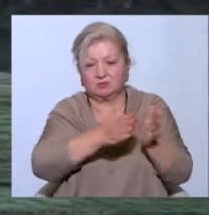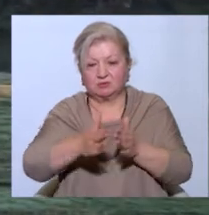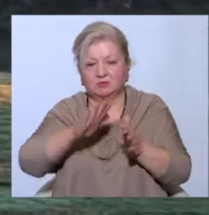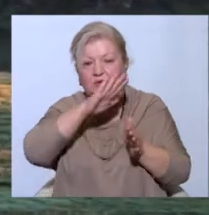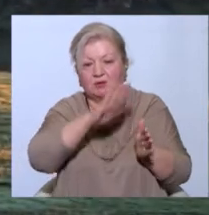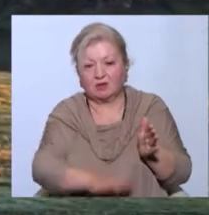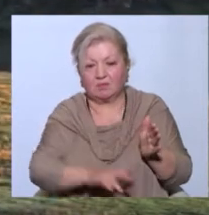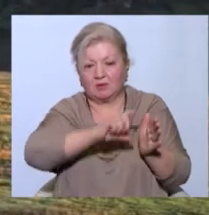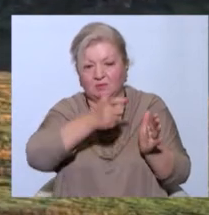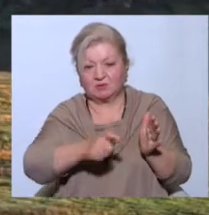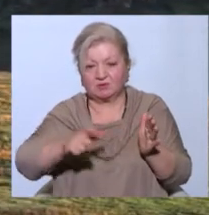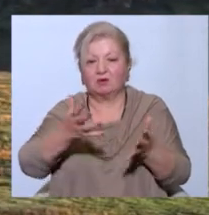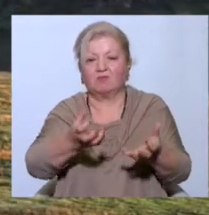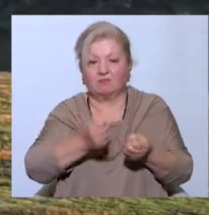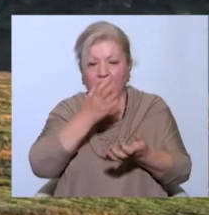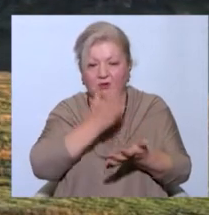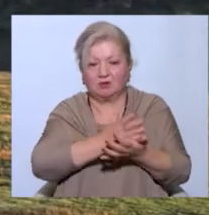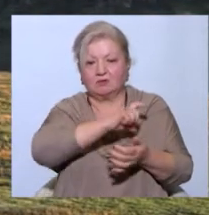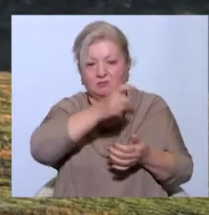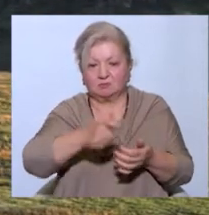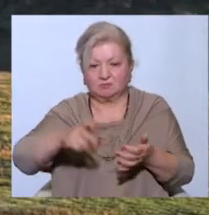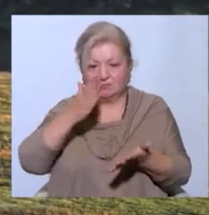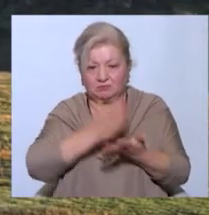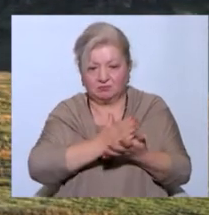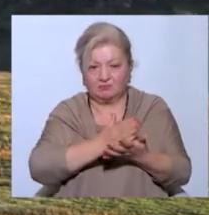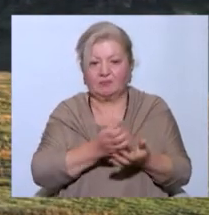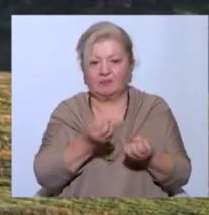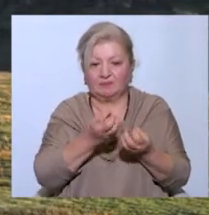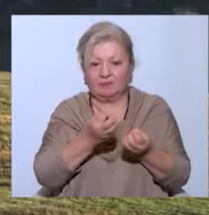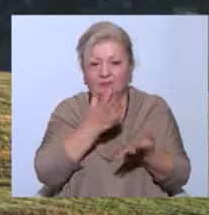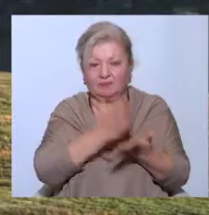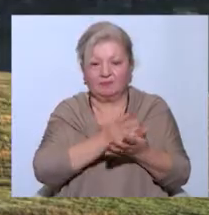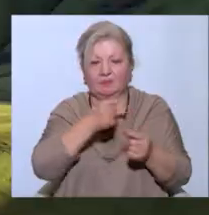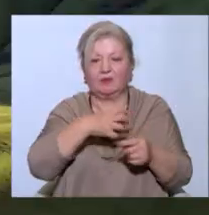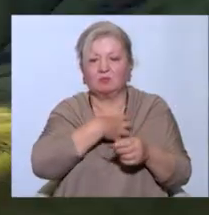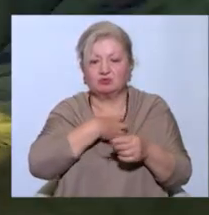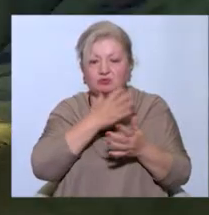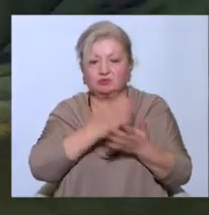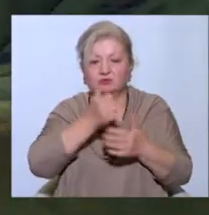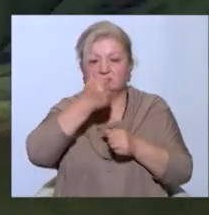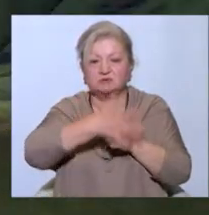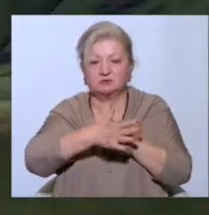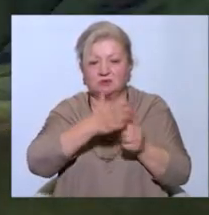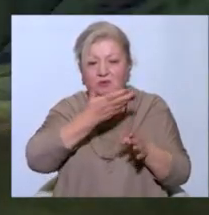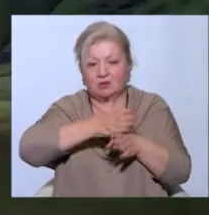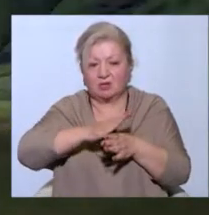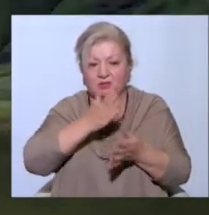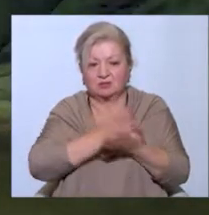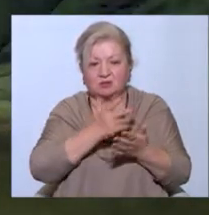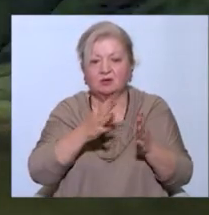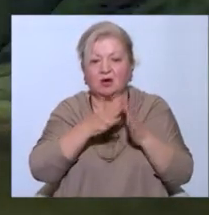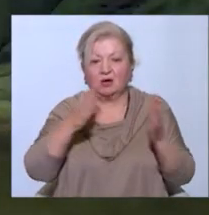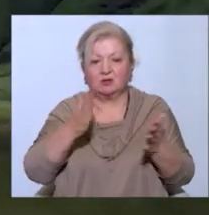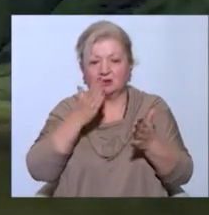და ვიღებთ ასევე მთიან ტერიტორიებს და გარდა ამისა მნიშვნელოვანია მისი ცენტრალური ნაწილი, სადაც მდებარეობს დიდი